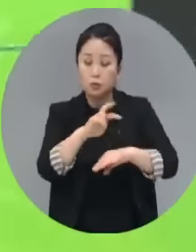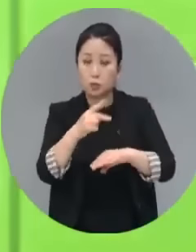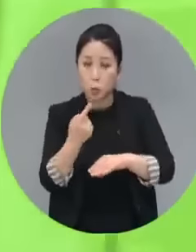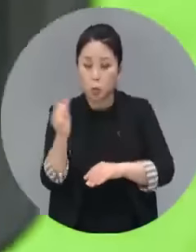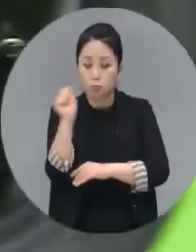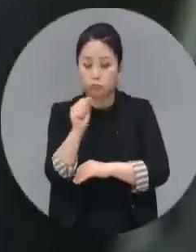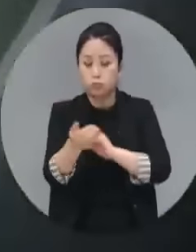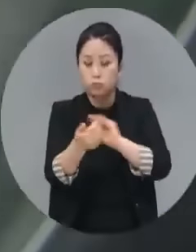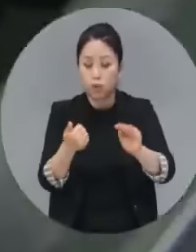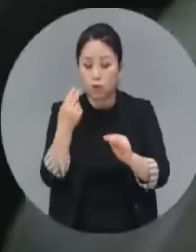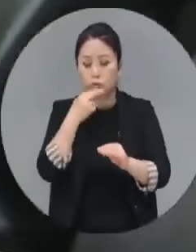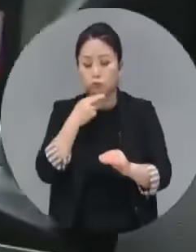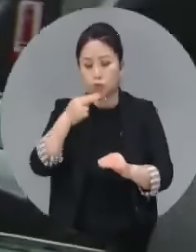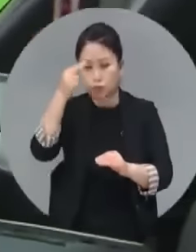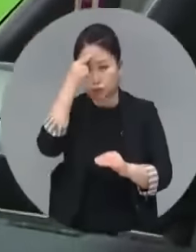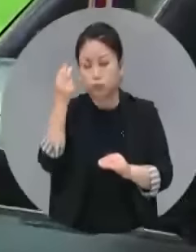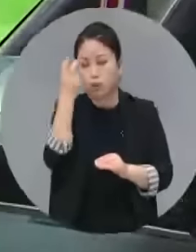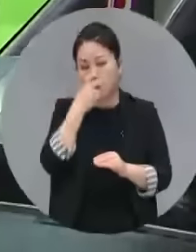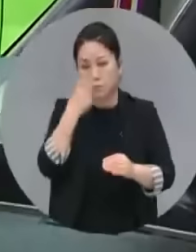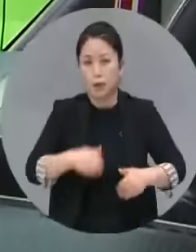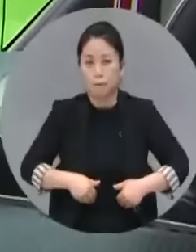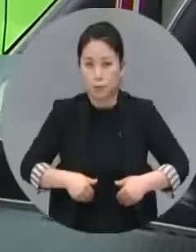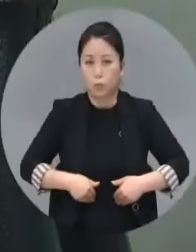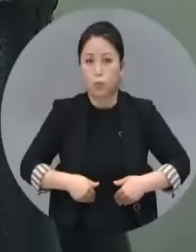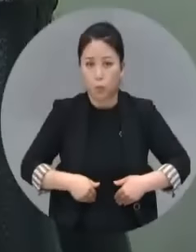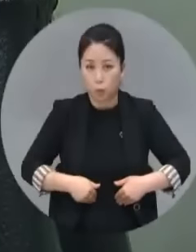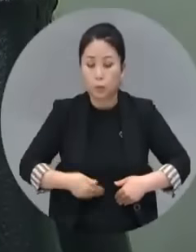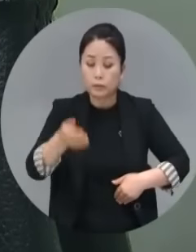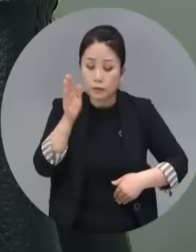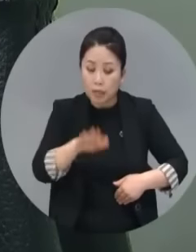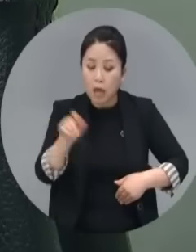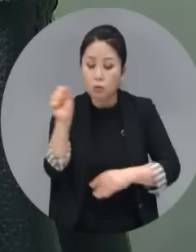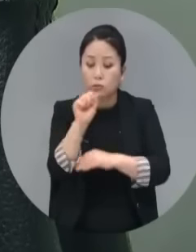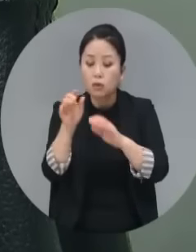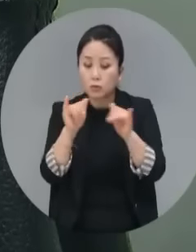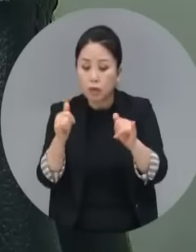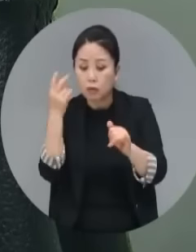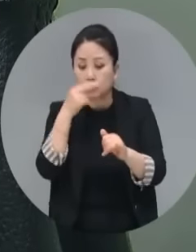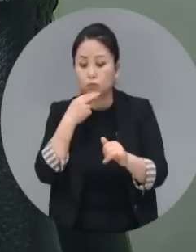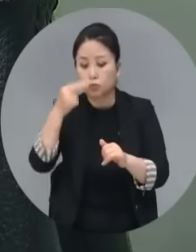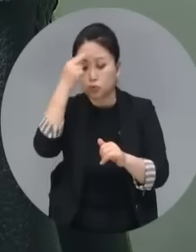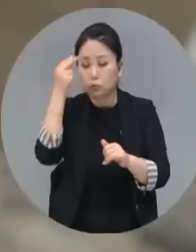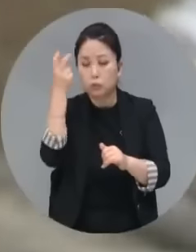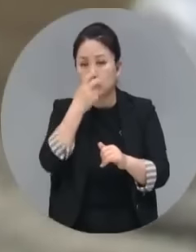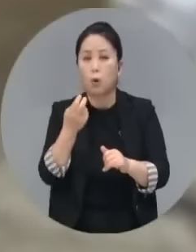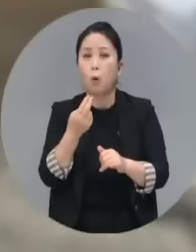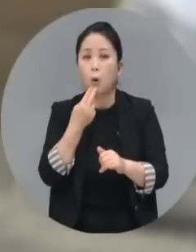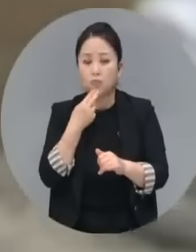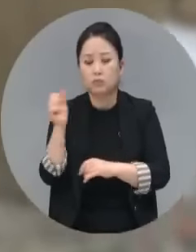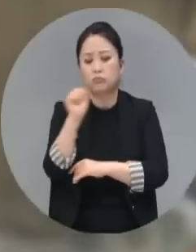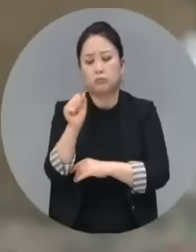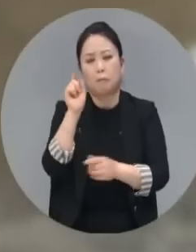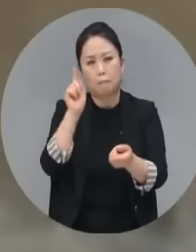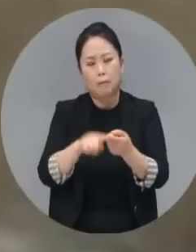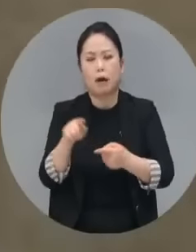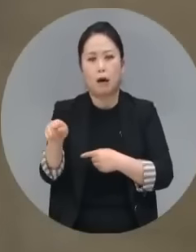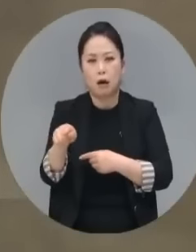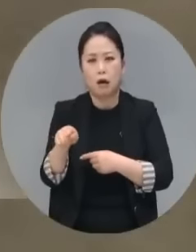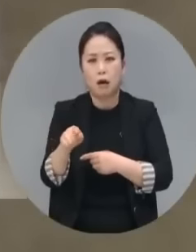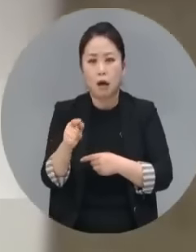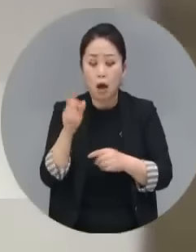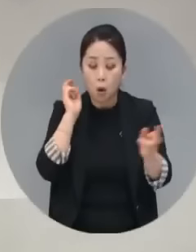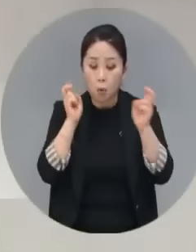음주 측정을 해야 합니다. 하지만 이날 버스 기사는 음주 측정을 하지 않고 운전대를 잡았습니다. 소규모 회사다